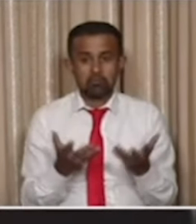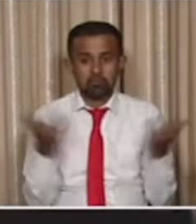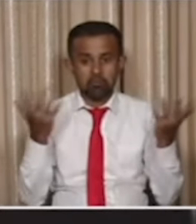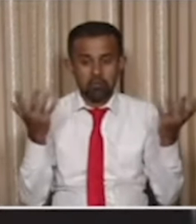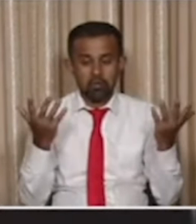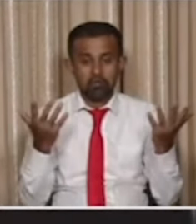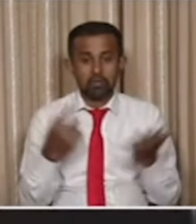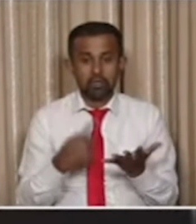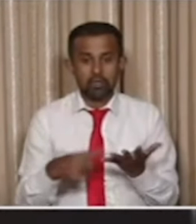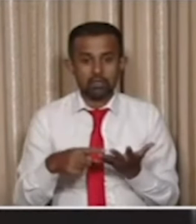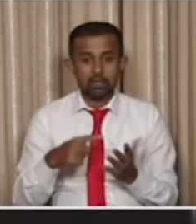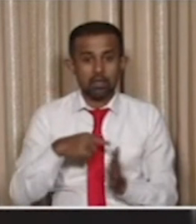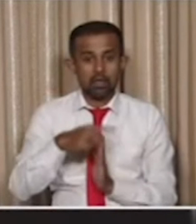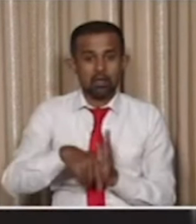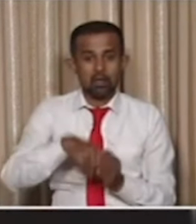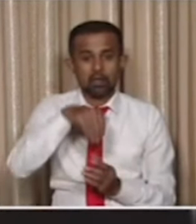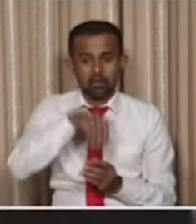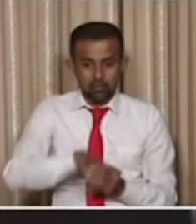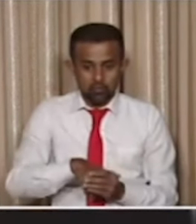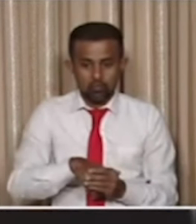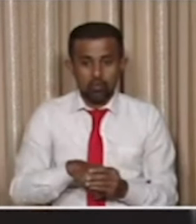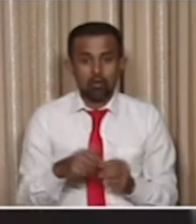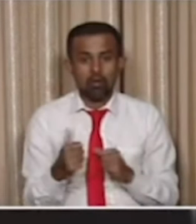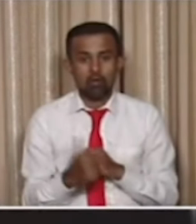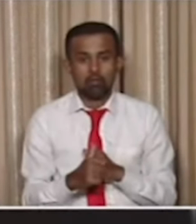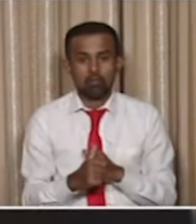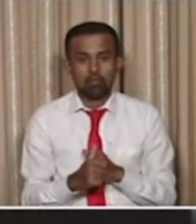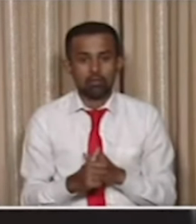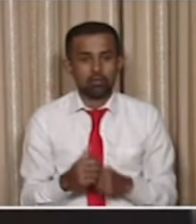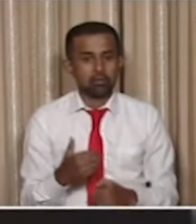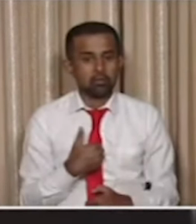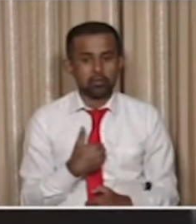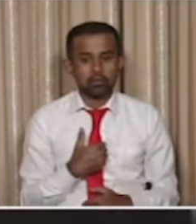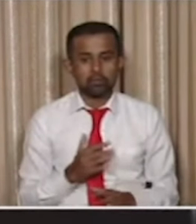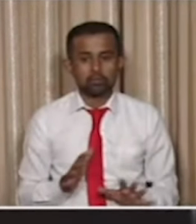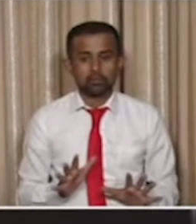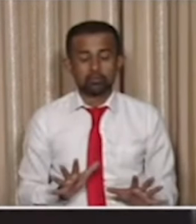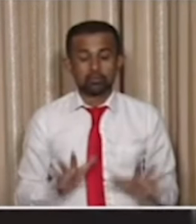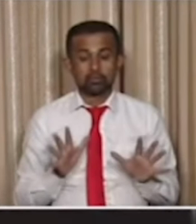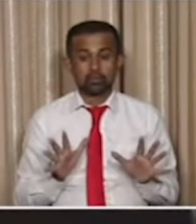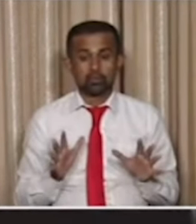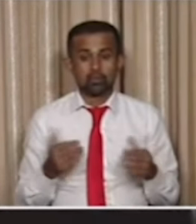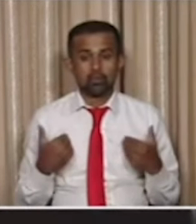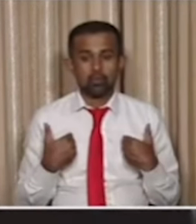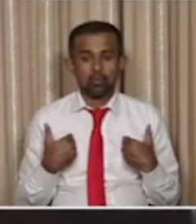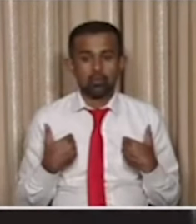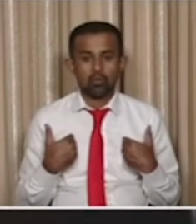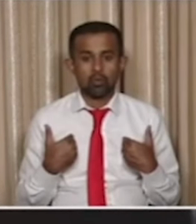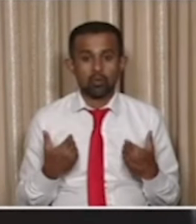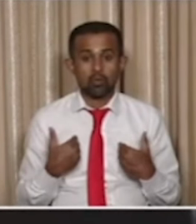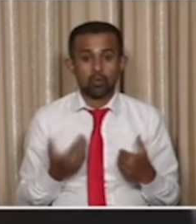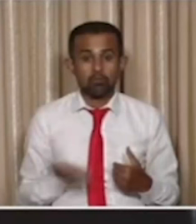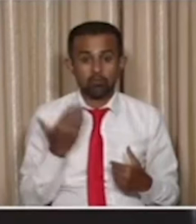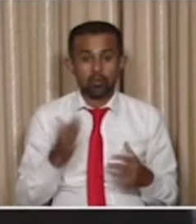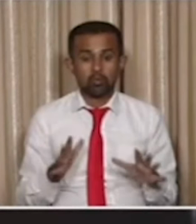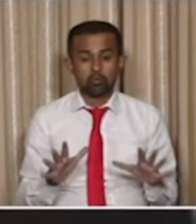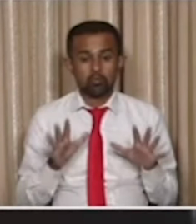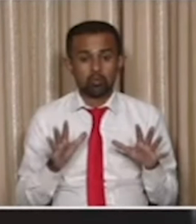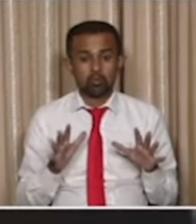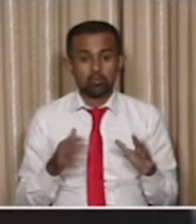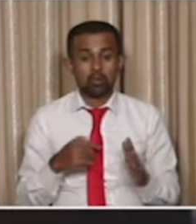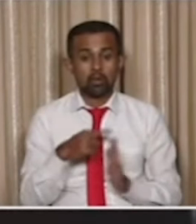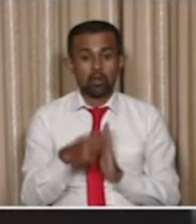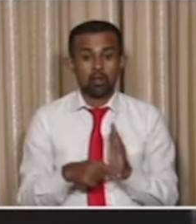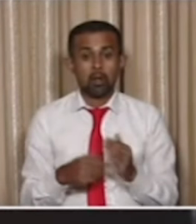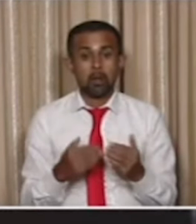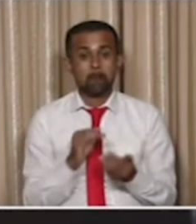දේ රට තුල සිදු කරන්න හැදීම ගැන අපි ඊටාම කම්පණයකට පත් වෙලා ඉන්නේ අපට වඩා කම්පණයට පත් වෙලා ඉන්නේ මේ රට